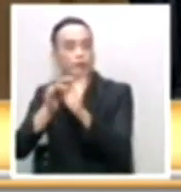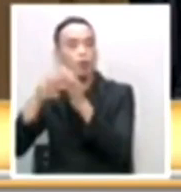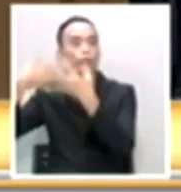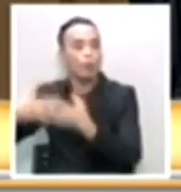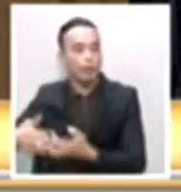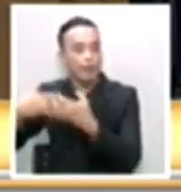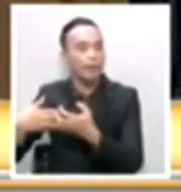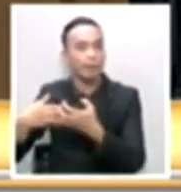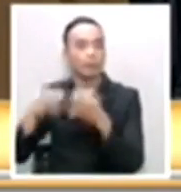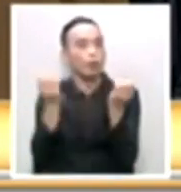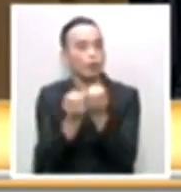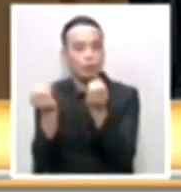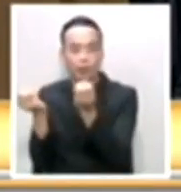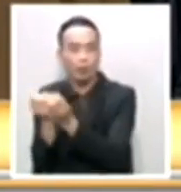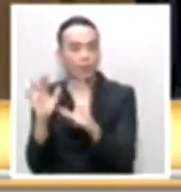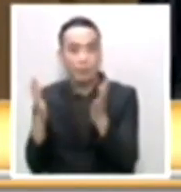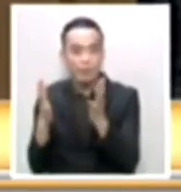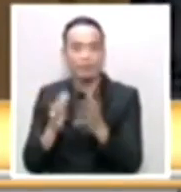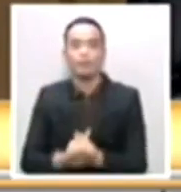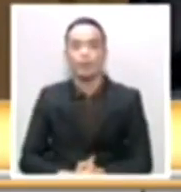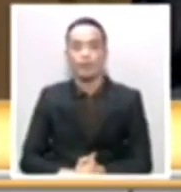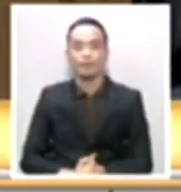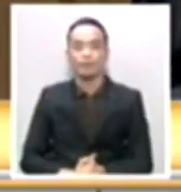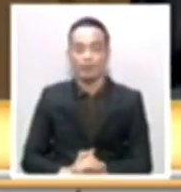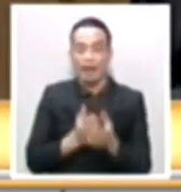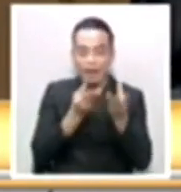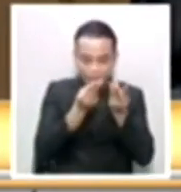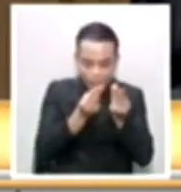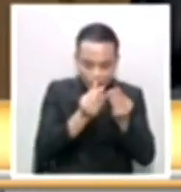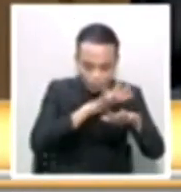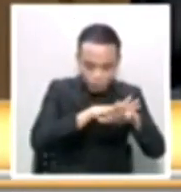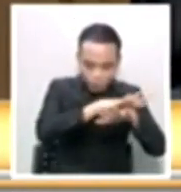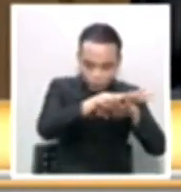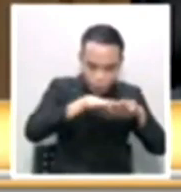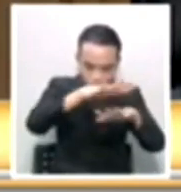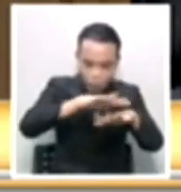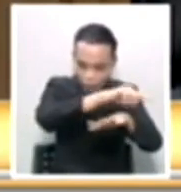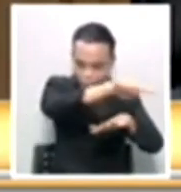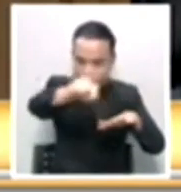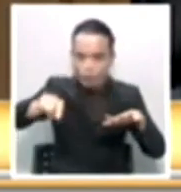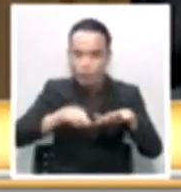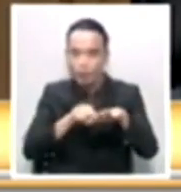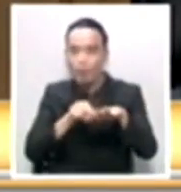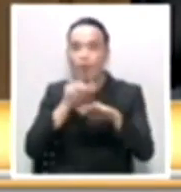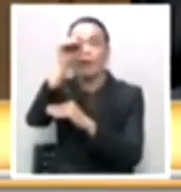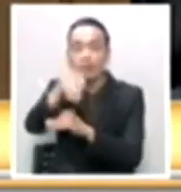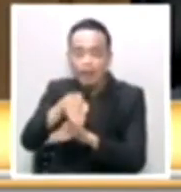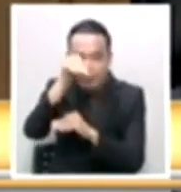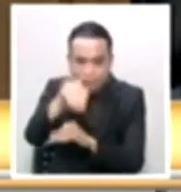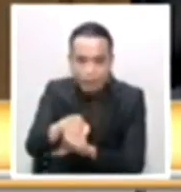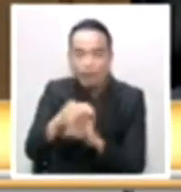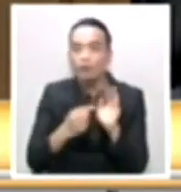ครับพื้นที่เกษตรกรรมโดยเฉพาะพื้นที่เกษตรกรรมในเขตชลประทานทั้งสิ้นอ่างเก็บน้ำเป็นต้นนะ